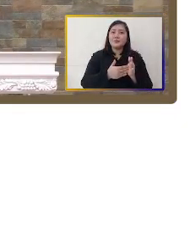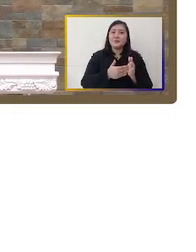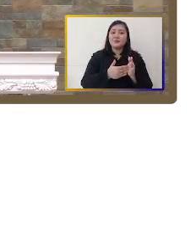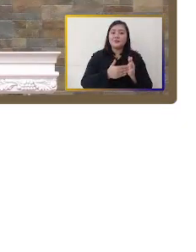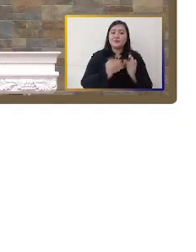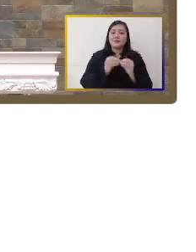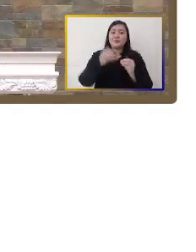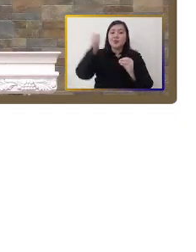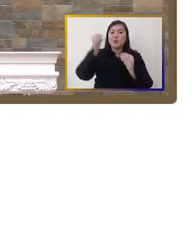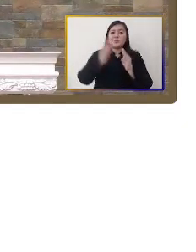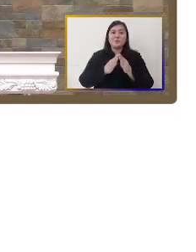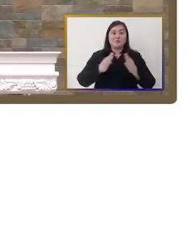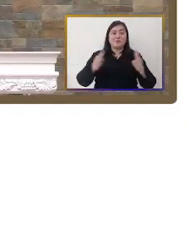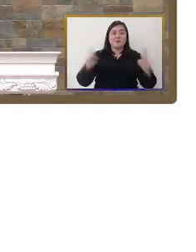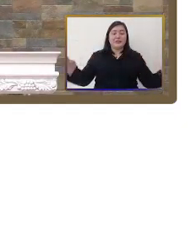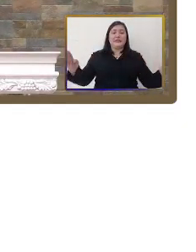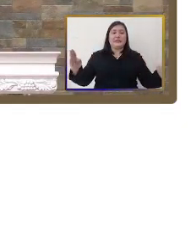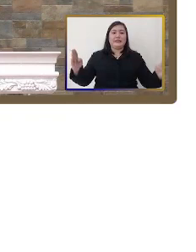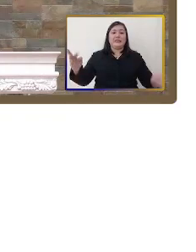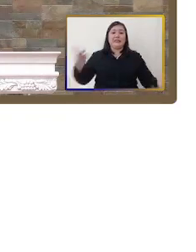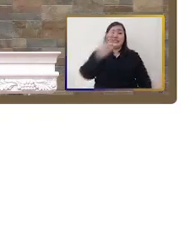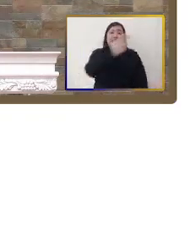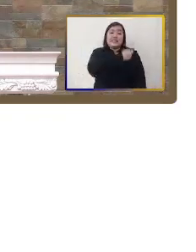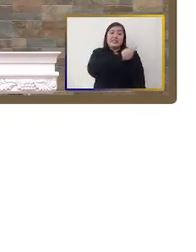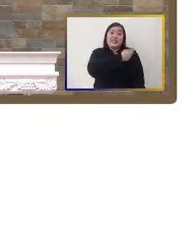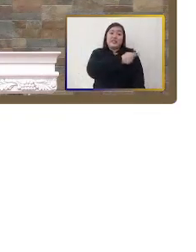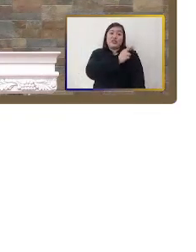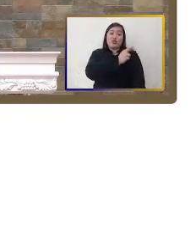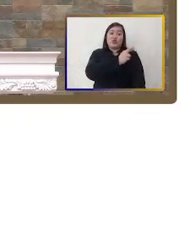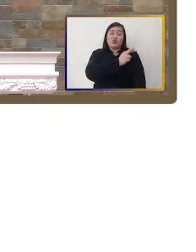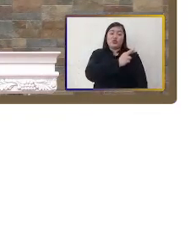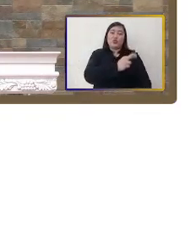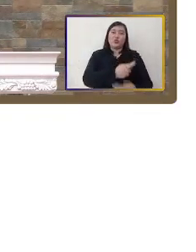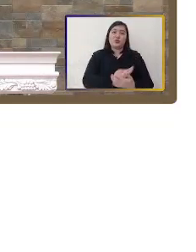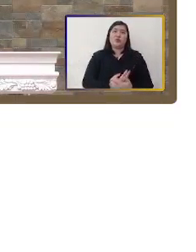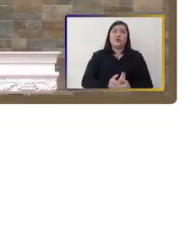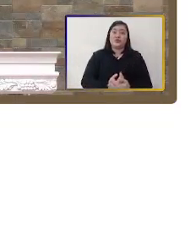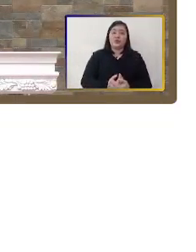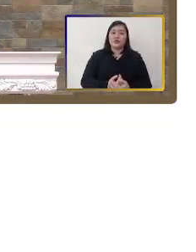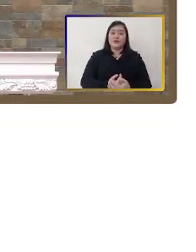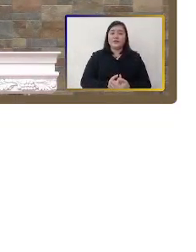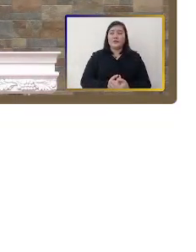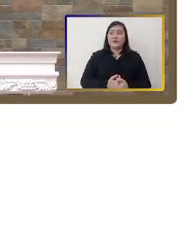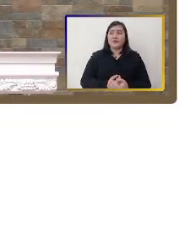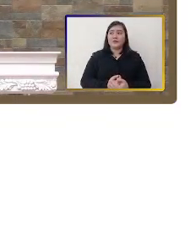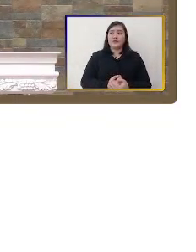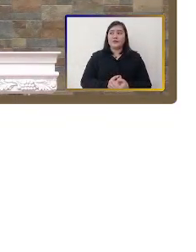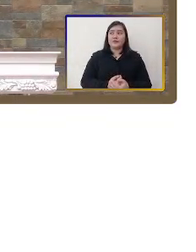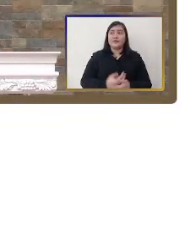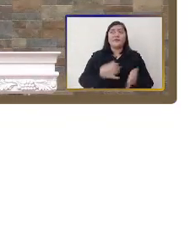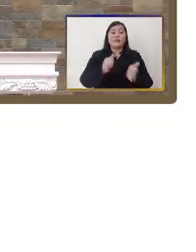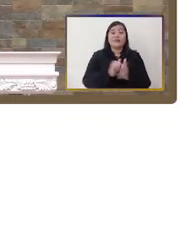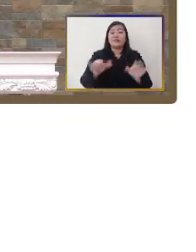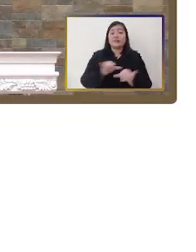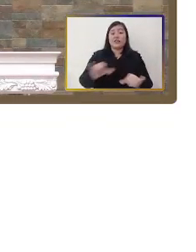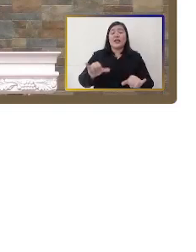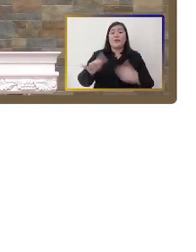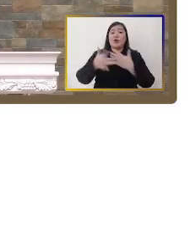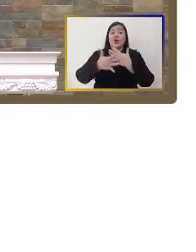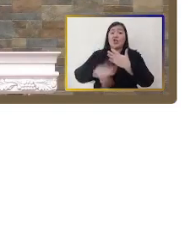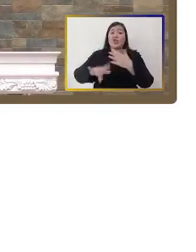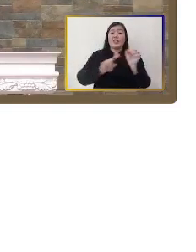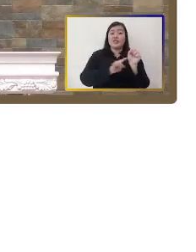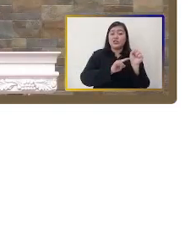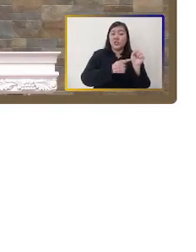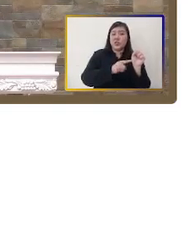denomination, alright, ay yung makikita po natin na nakasabay doon sa primitive church history. Ano po yung pinag-uusapan